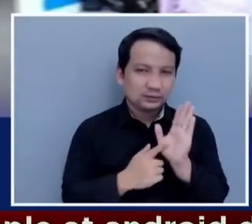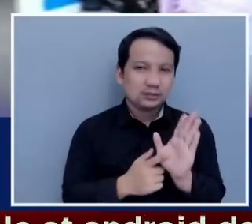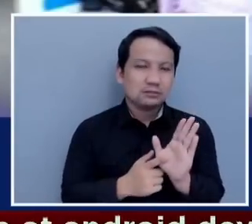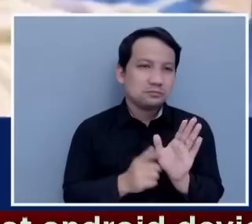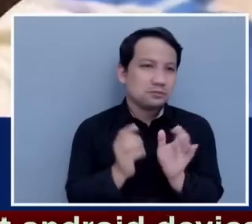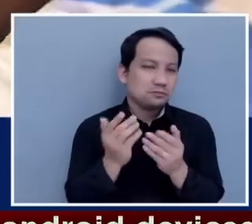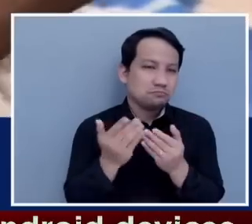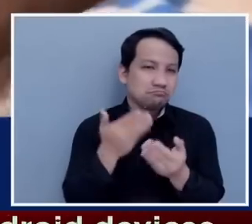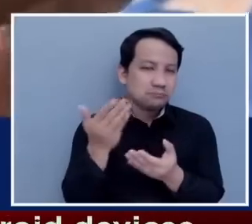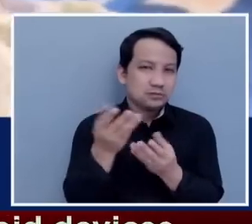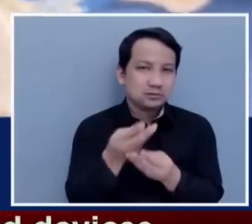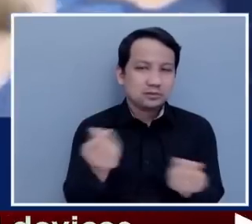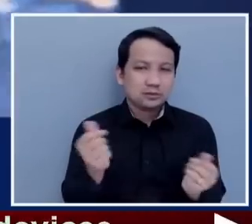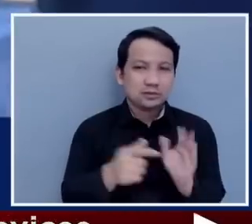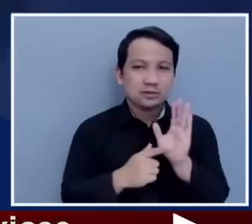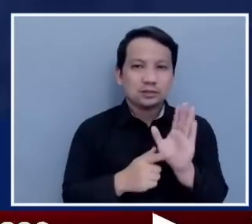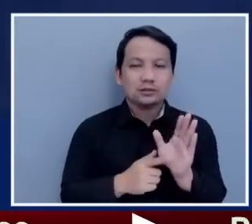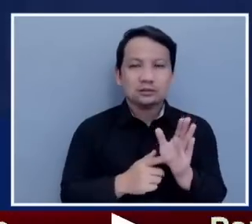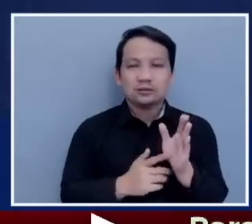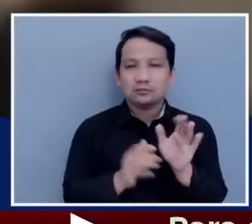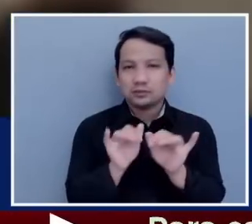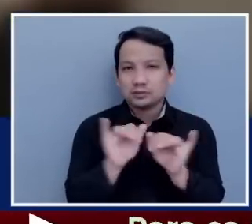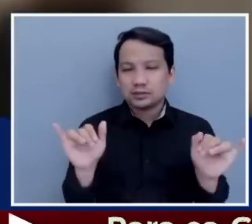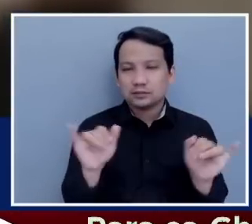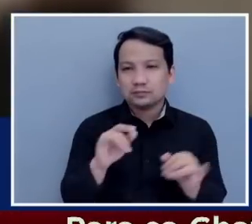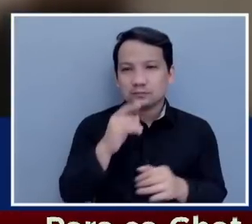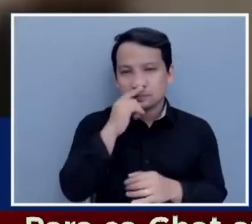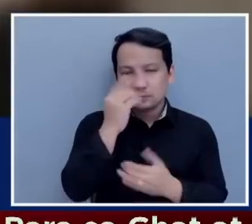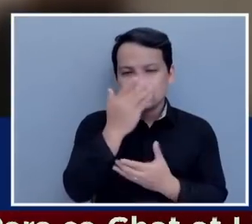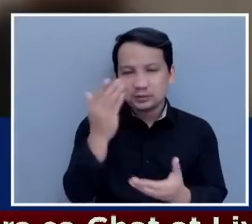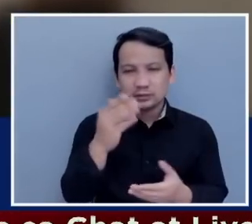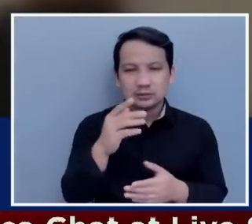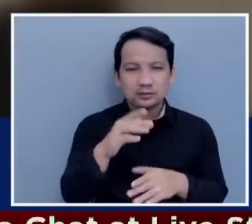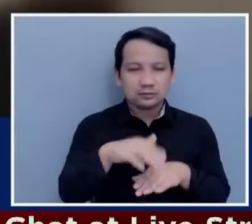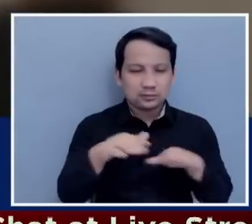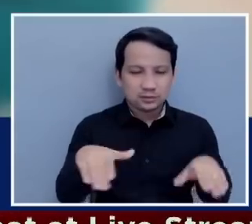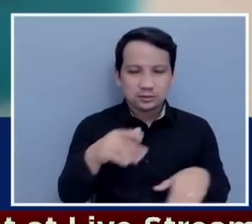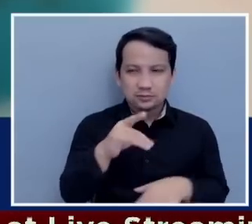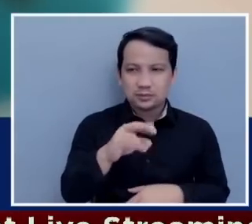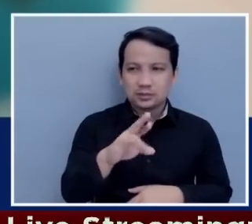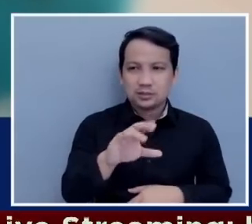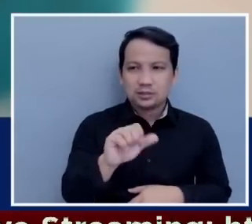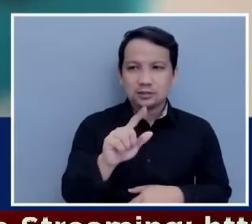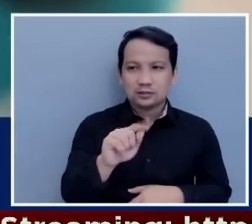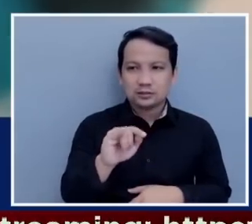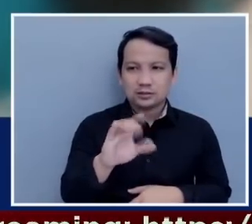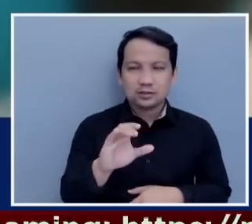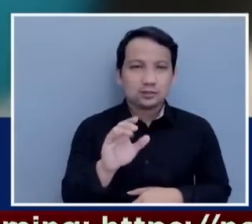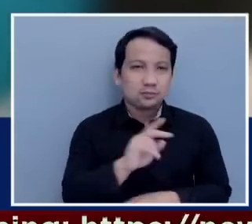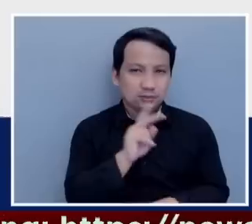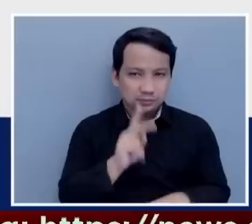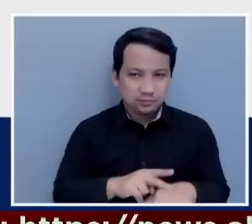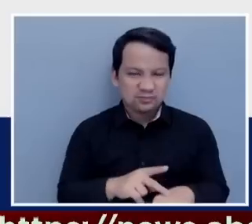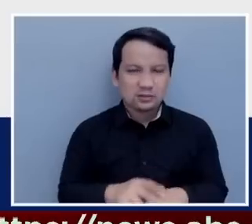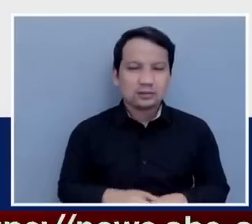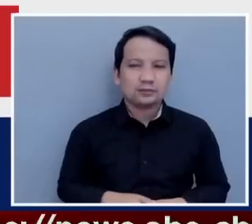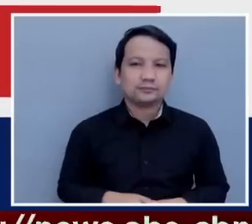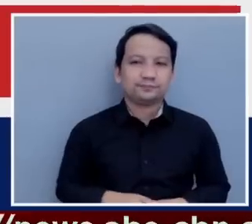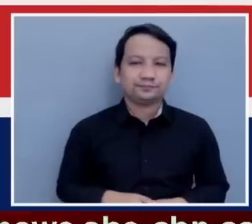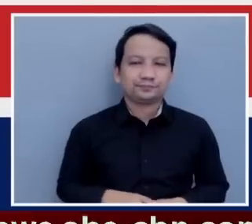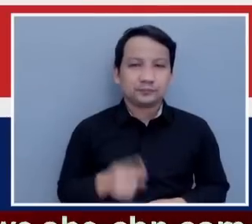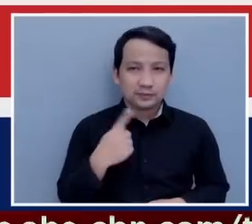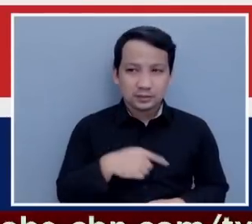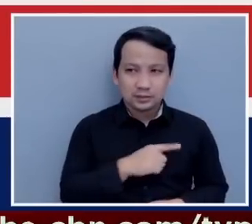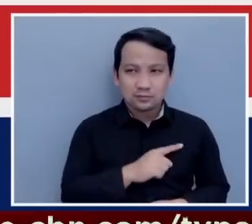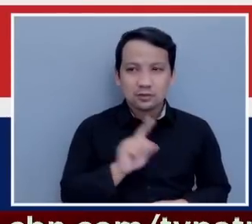mabigyan lunas ka agad. Ganito rin ang panawagan ng Pediatric Infectious Disease Society of the Philippines. Ang one thing